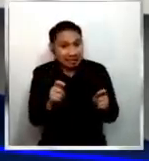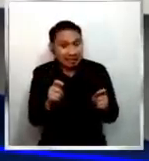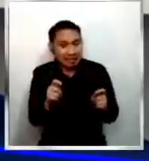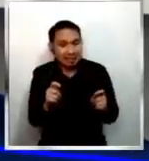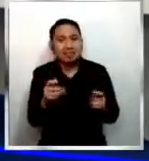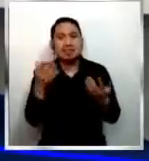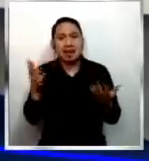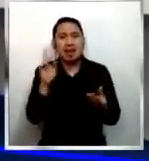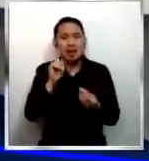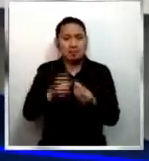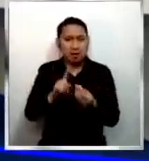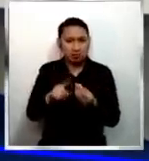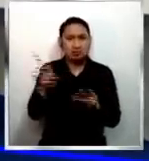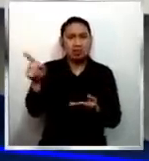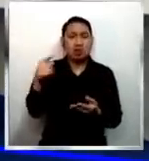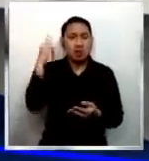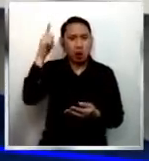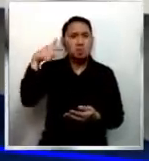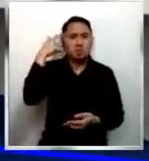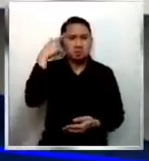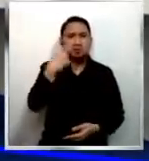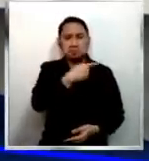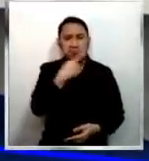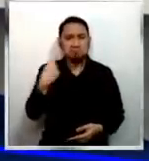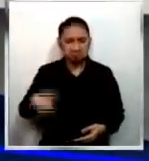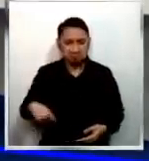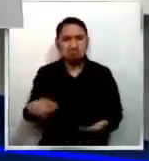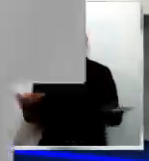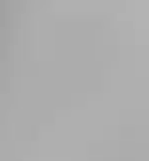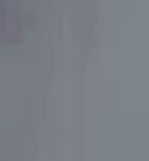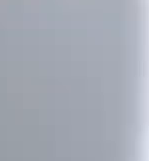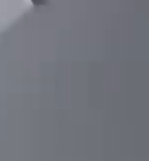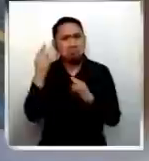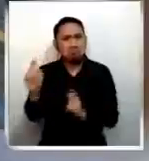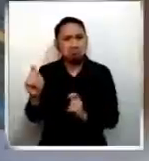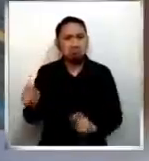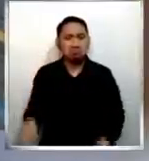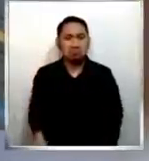kakayahan ng gobyerno ng Russia. Nakatutok si JP Soriano.